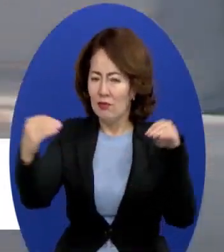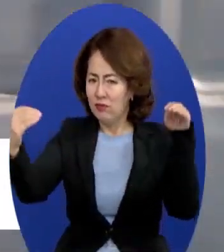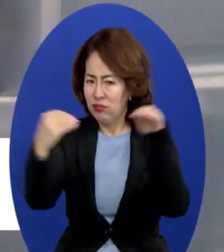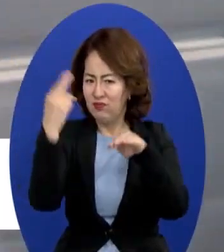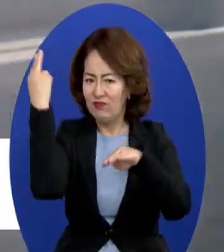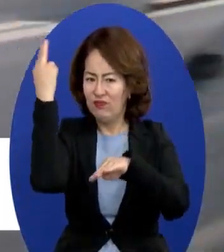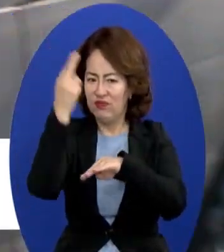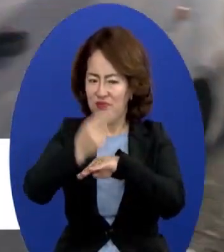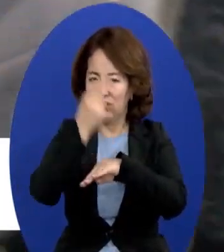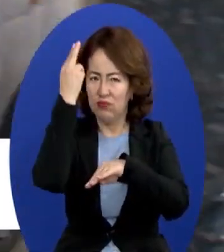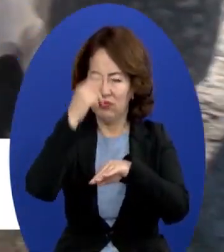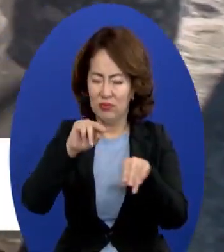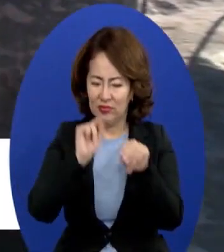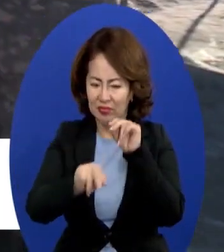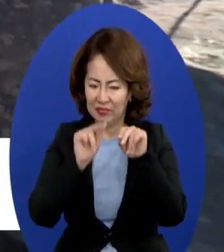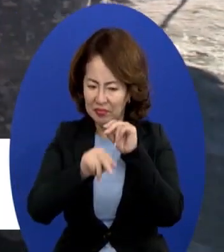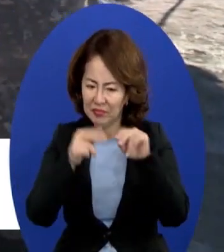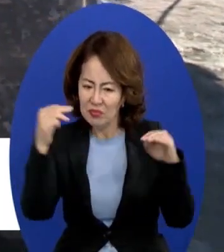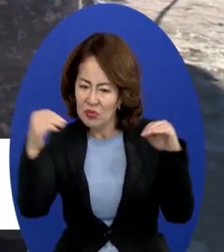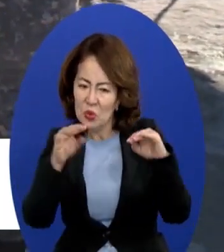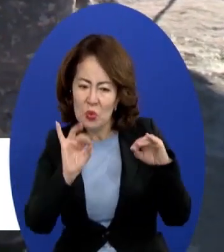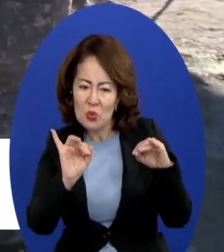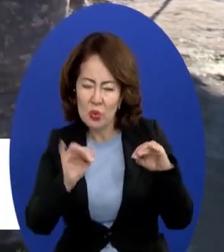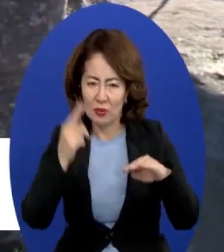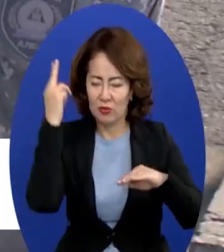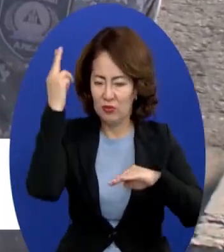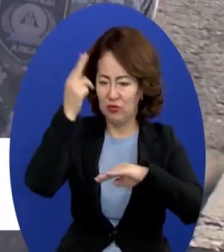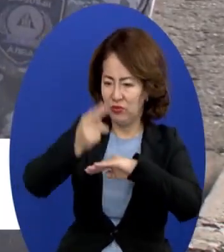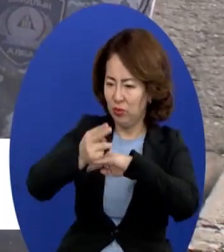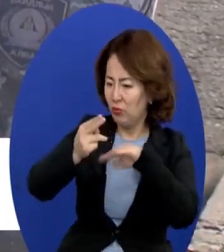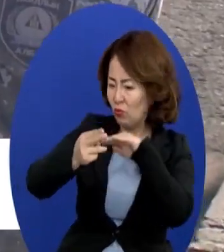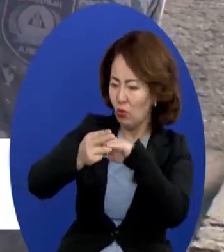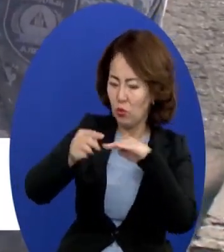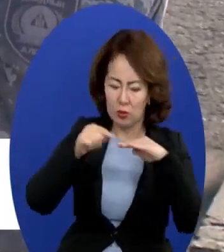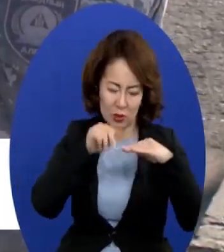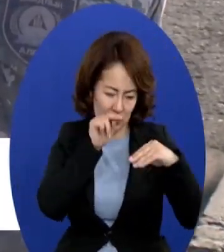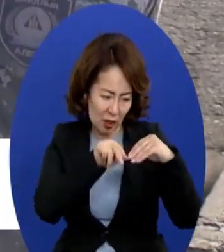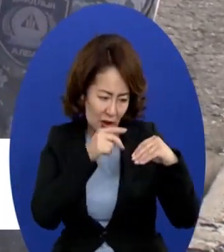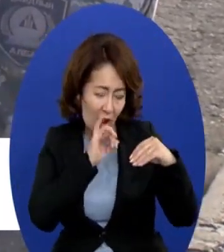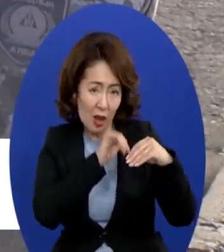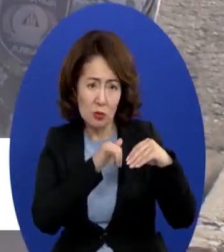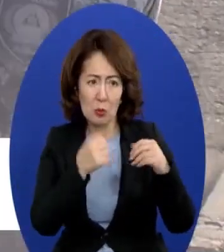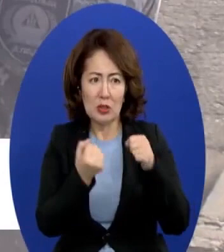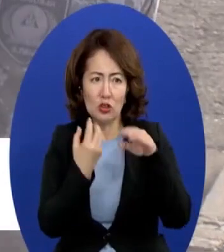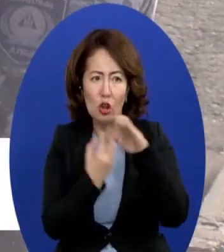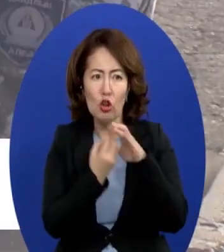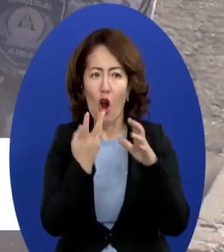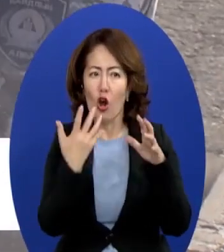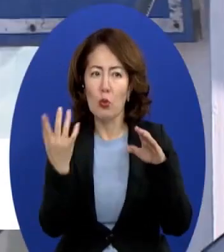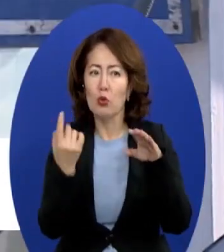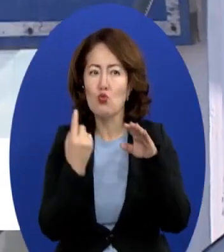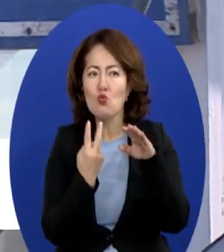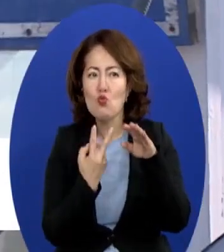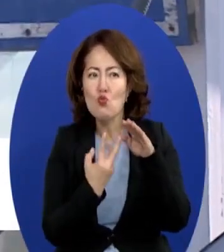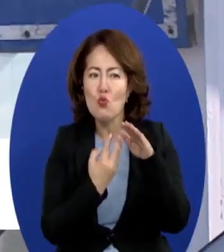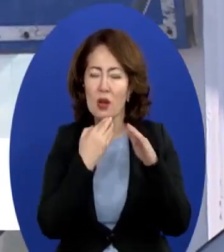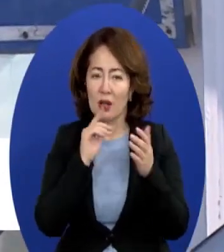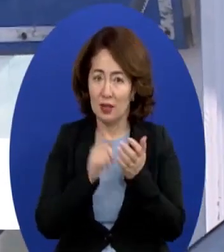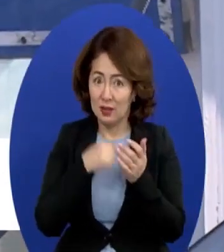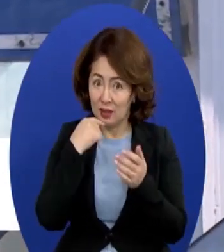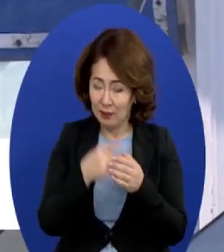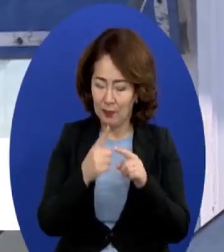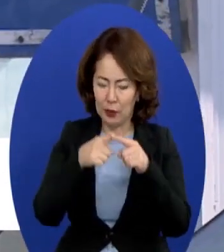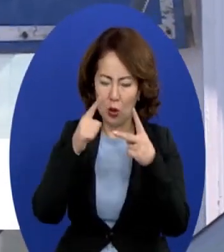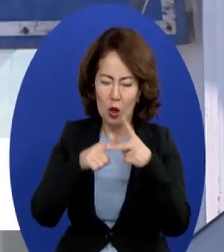Мөн тээврийн хэрэгсэлт аль болох бага хүн суулгах хэрэгтэй гэдгийг эрүүл мэндийн байгууллагын ажилтан хэлж байсан юм а. Мөн сэжигтэй